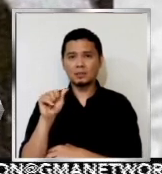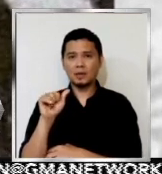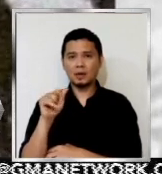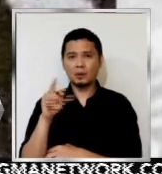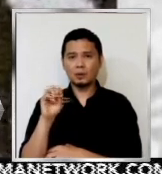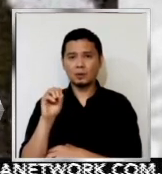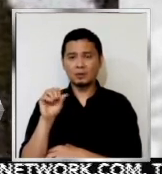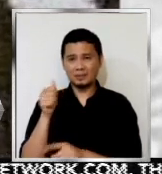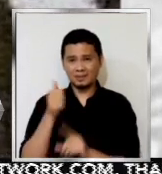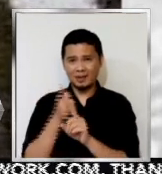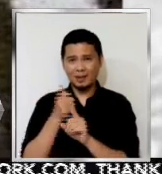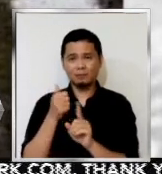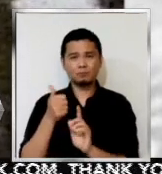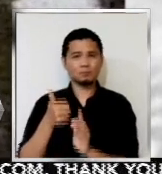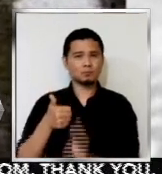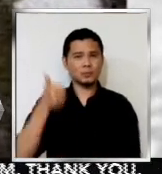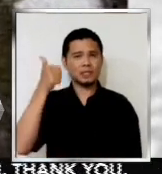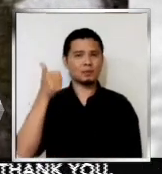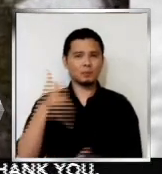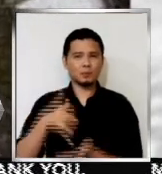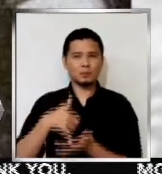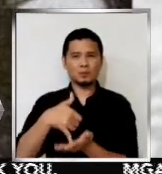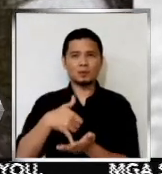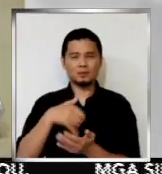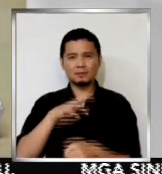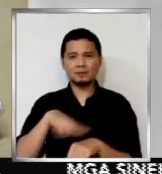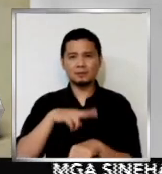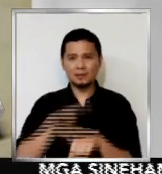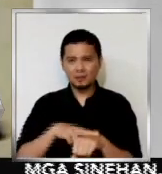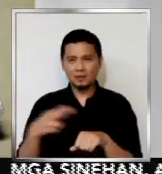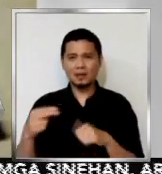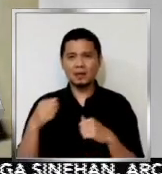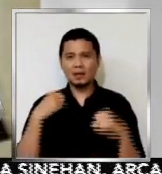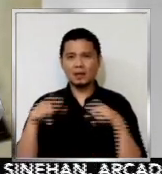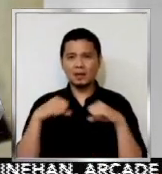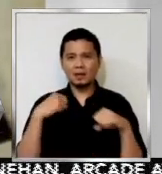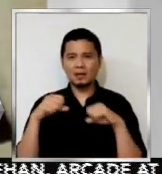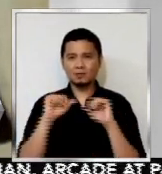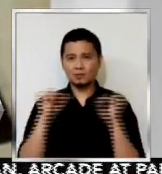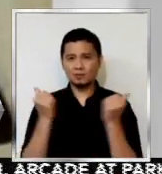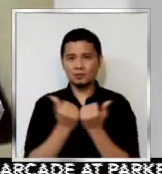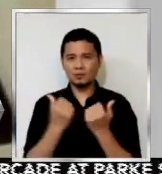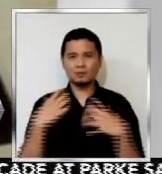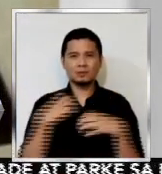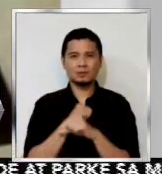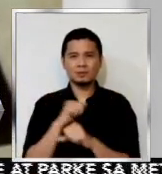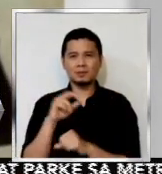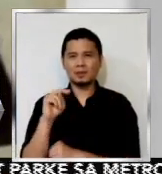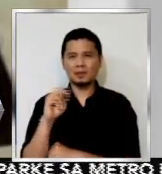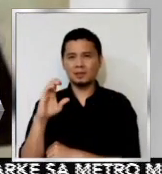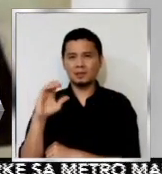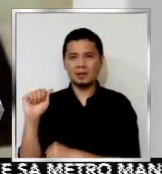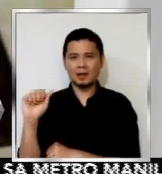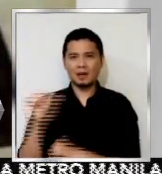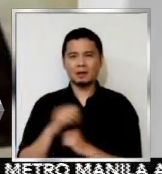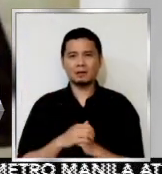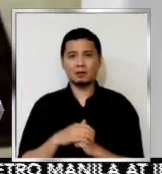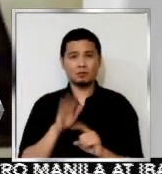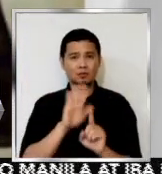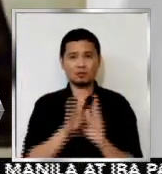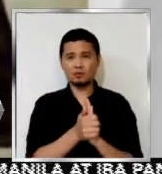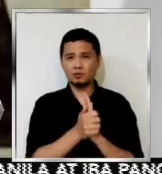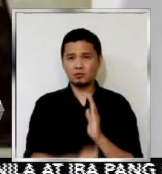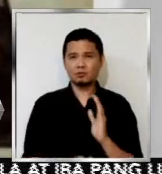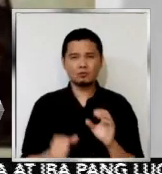Collegiate Athletic Association o NCAA na San Beda. Dahil sa kanyang matikas sa paglalaro, ay naisama si Loyzaga sa